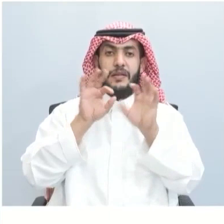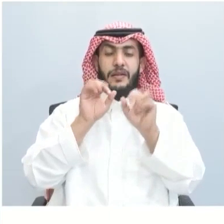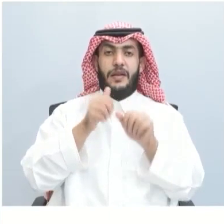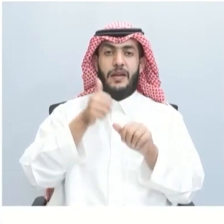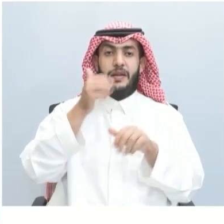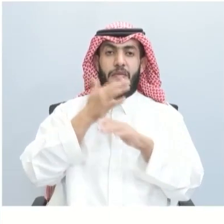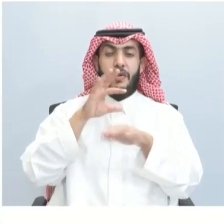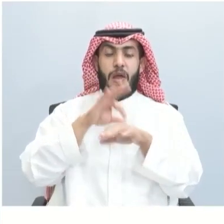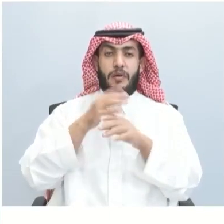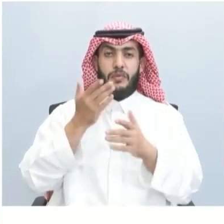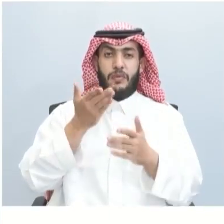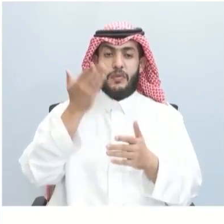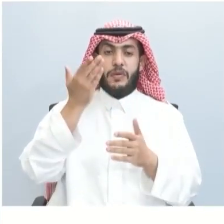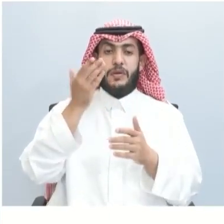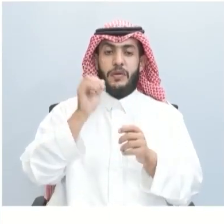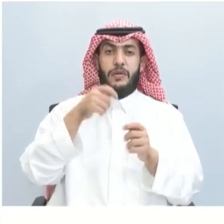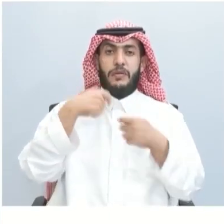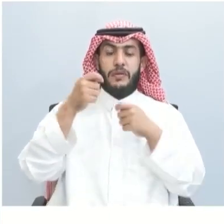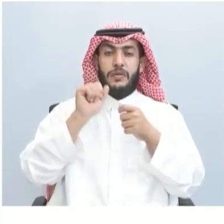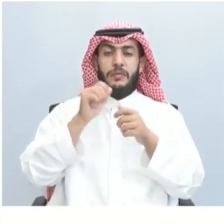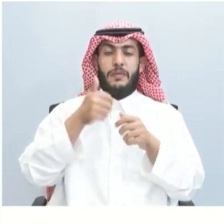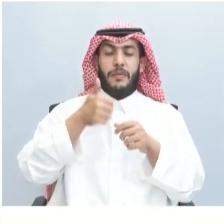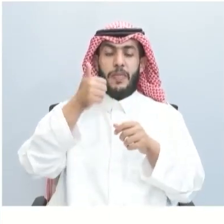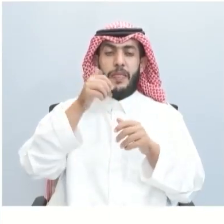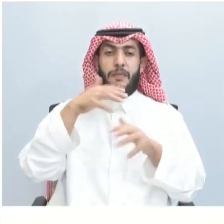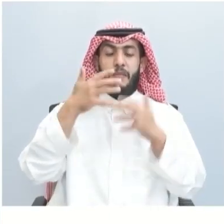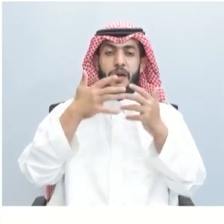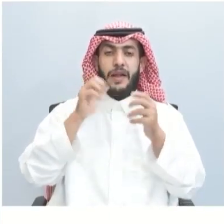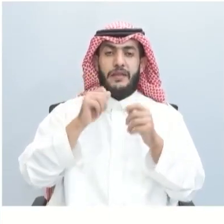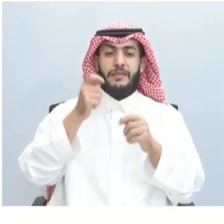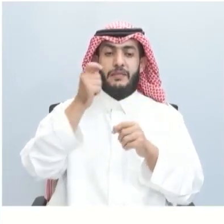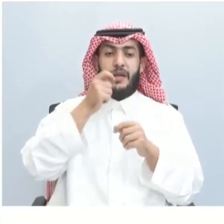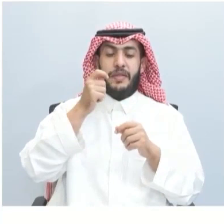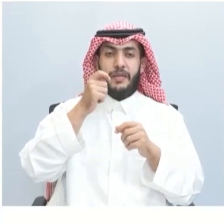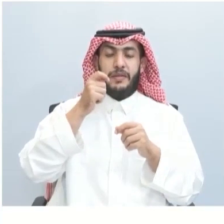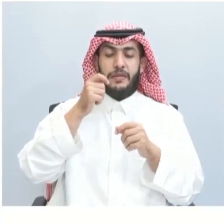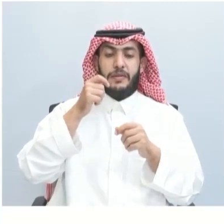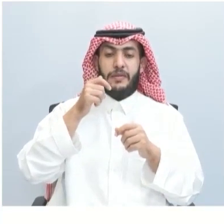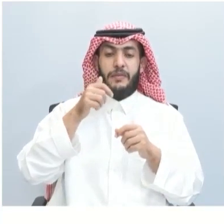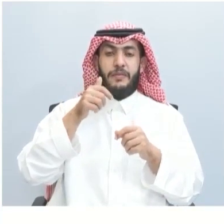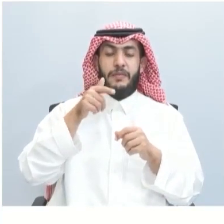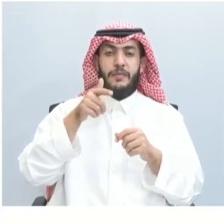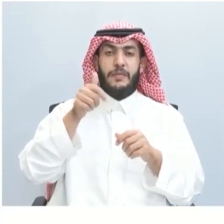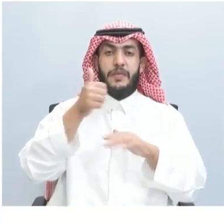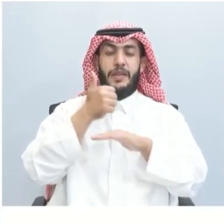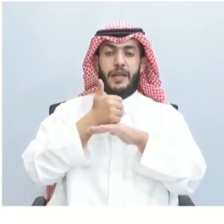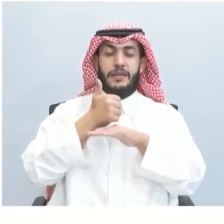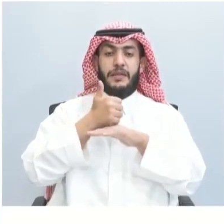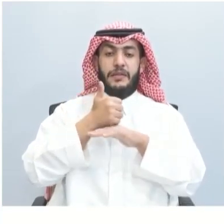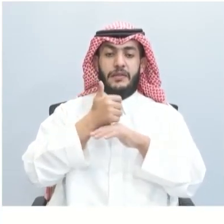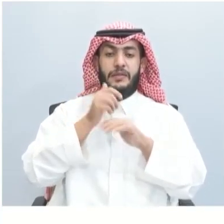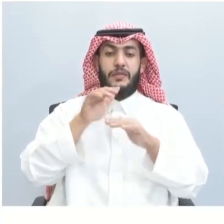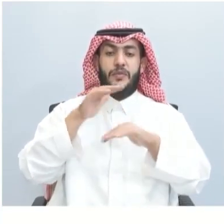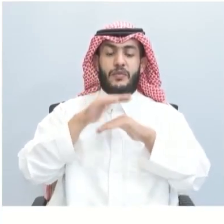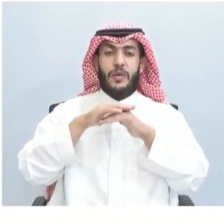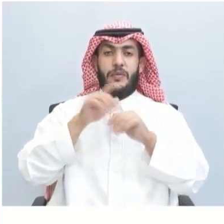المفضل لكبار المسؤولين الاقتصاديين لتح تحسين محركات البحث ح حيث ان هو الاساس الاسلوب